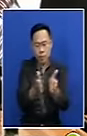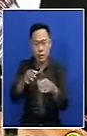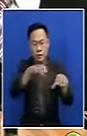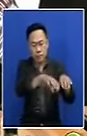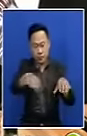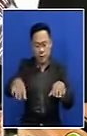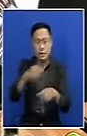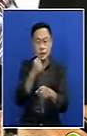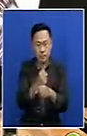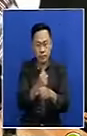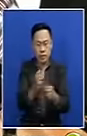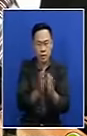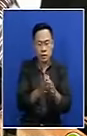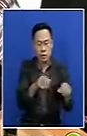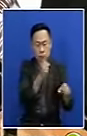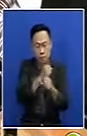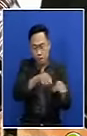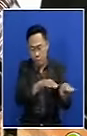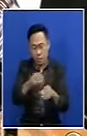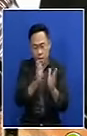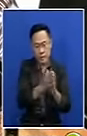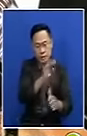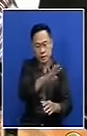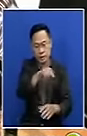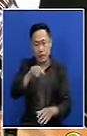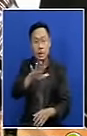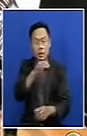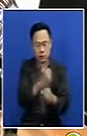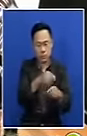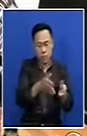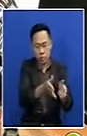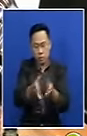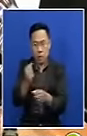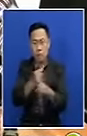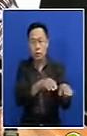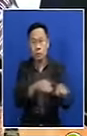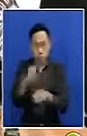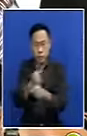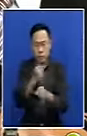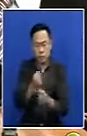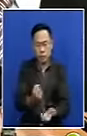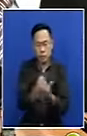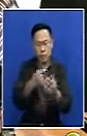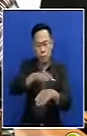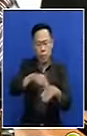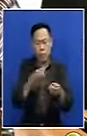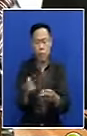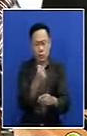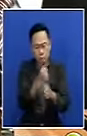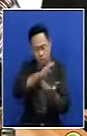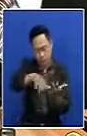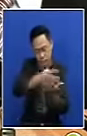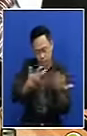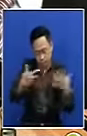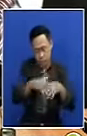ที่นะครับอาจจะเป็น4หรือ5พื้นที่ซึ่งจะประกอบด้วยถนนแต่ละสายและในแต่ละพื้นที่เนี่ยก็จะมีการดำเนินการวางแผนให้ทำงานร่วม